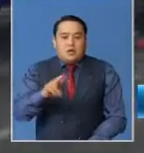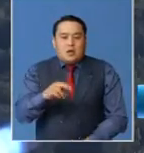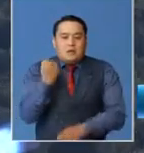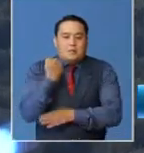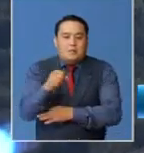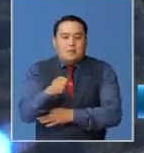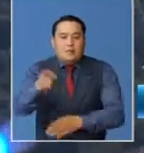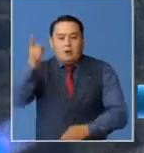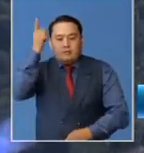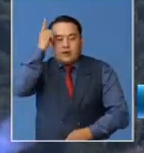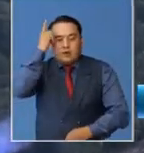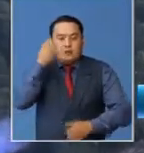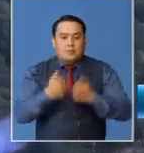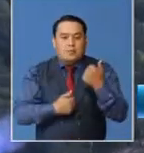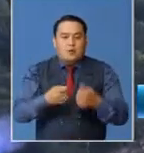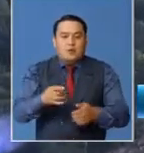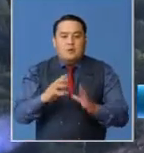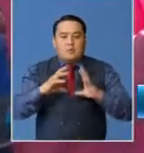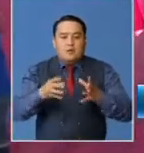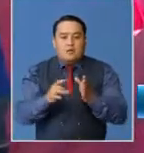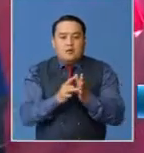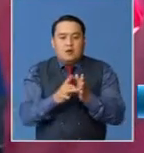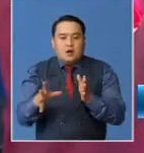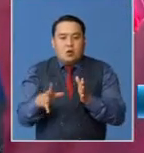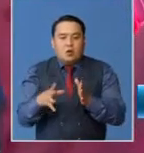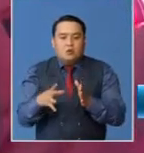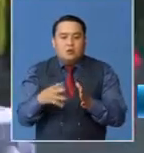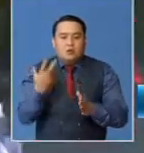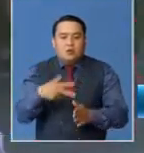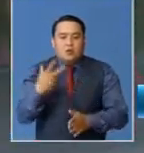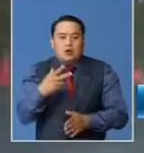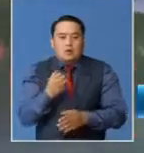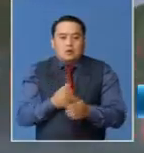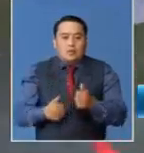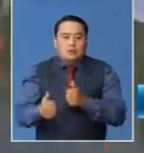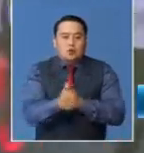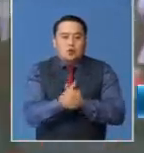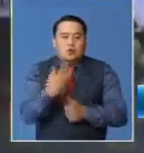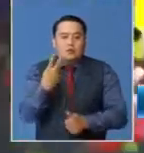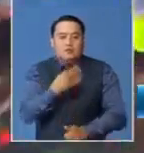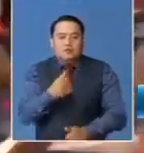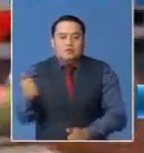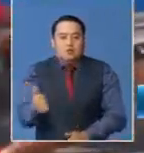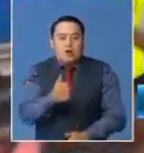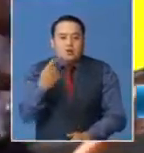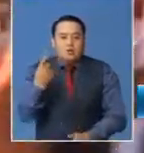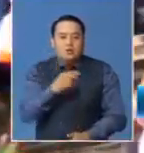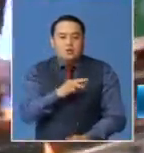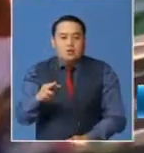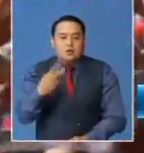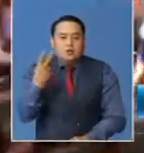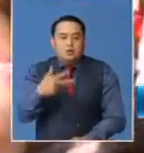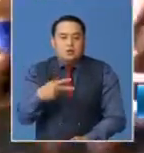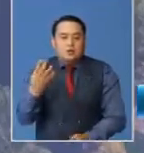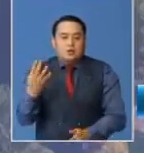победу на берлинском марафоне, побив мировой рекорд. 33-летний спортсмен преодолел дистанцию за 2 часа 1 минуту и